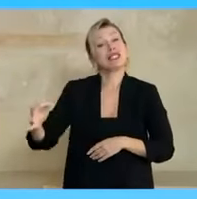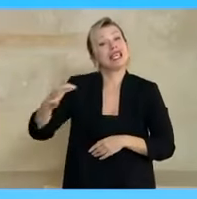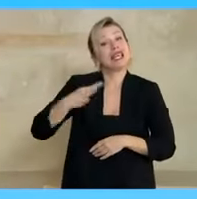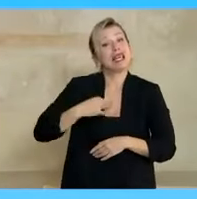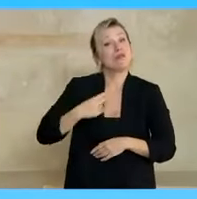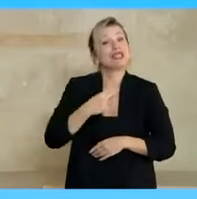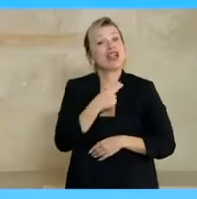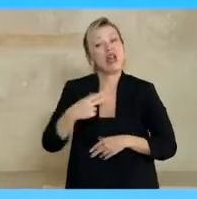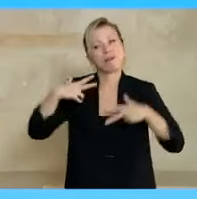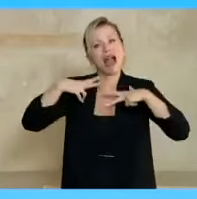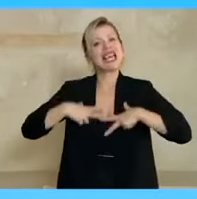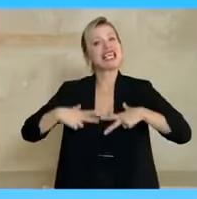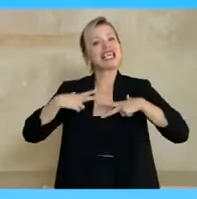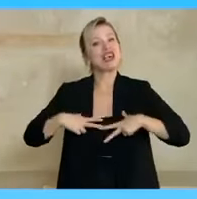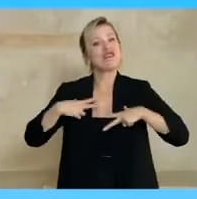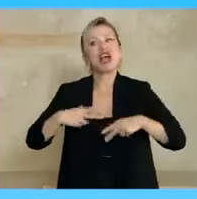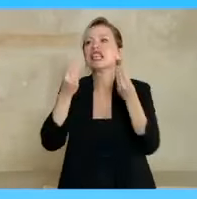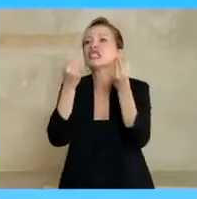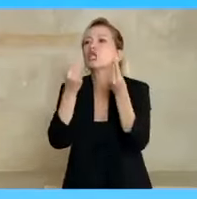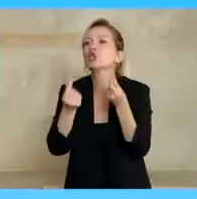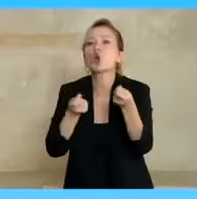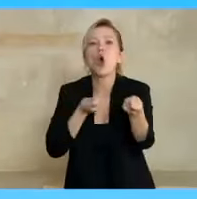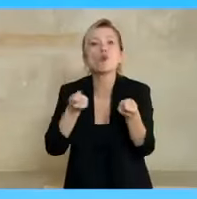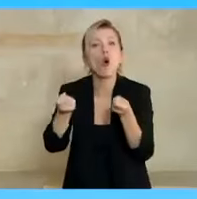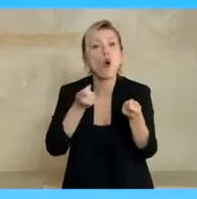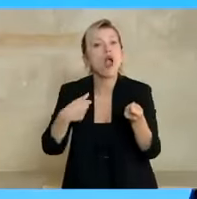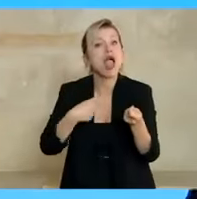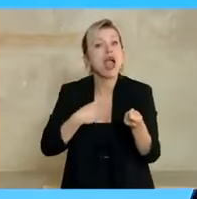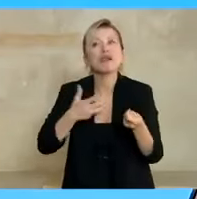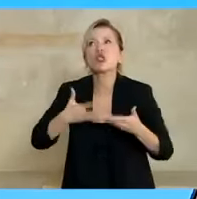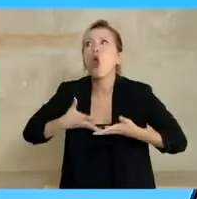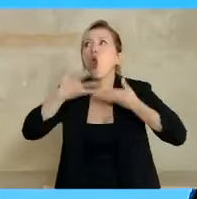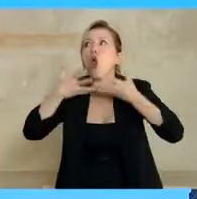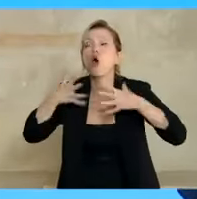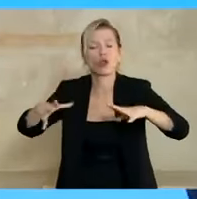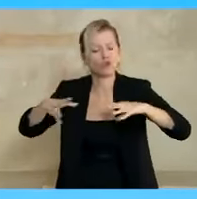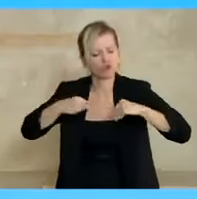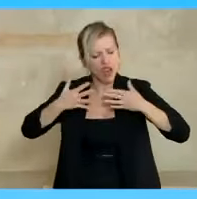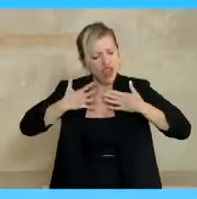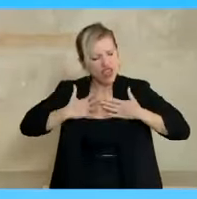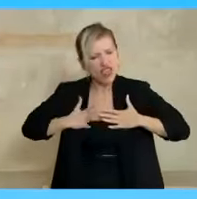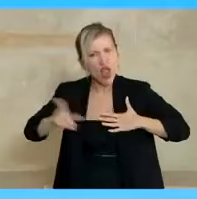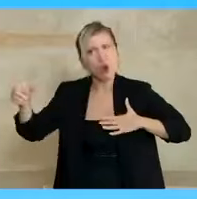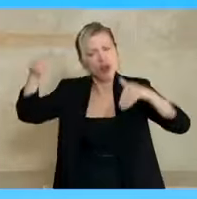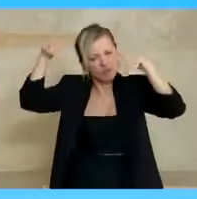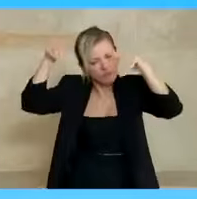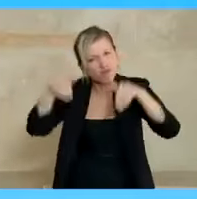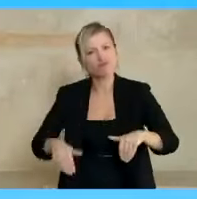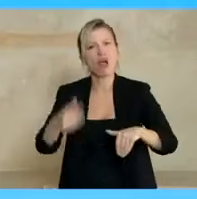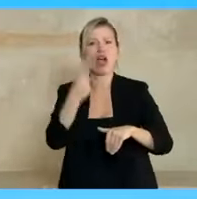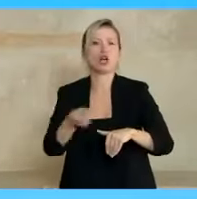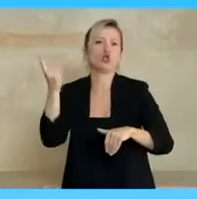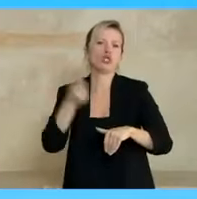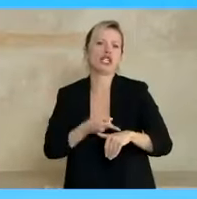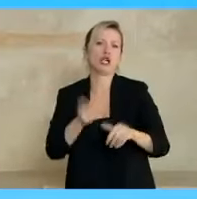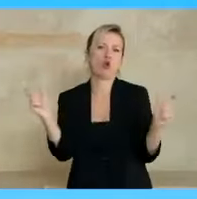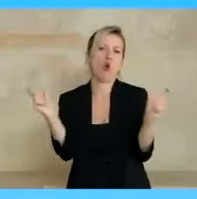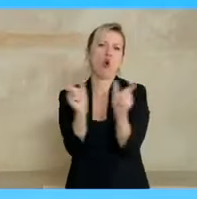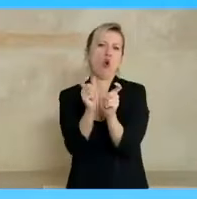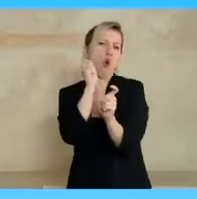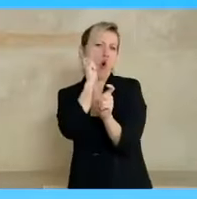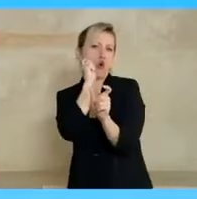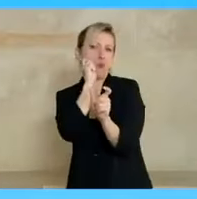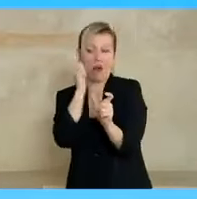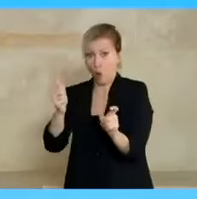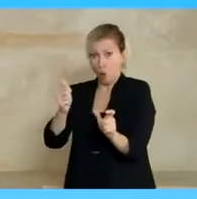της κυβέρνησης και όχι κατά ανάγκη στα λόγια. Θα πετύσουμε απόλυτη συμμόρφωση στο ζήτημα αυτό. Και να τονίσω ότι δεν είμαστε μόνοι μας.